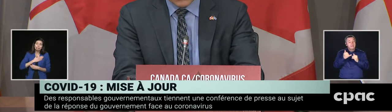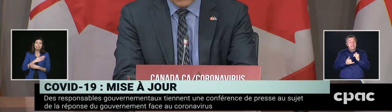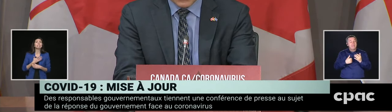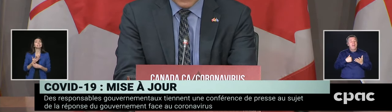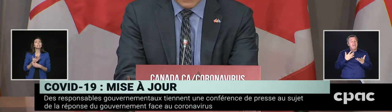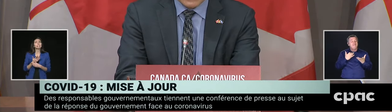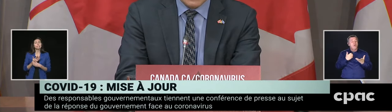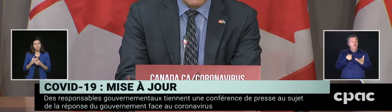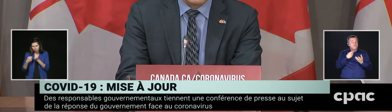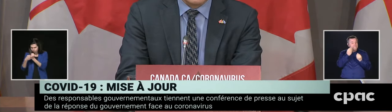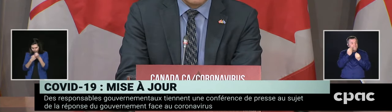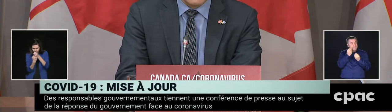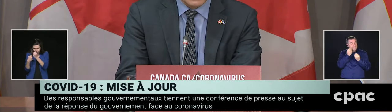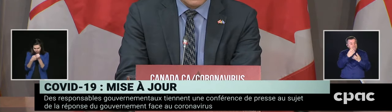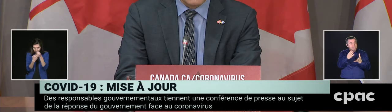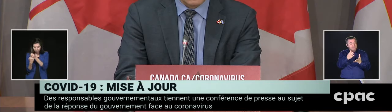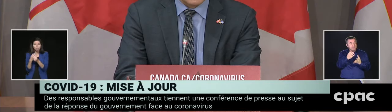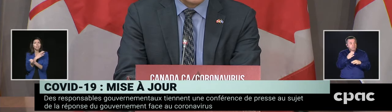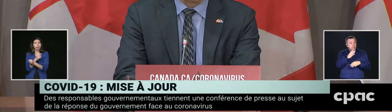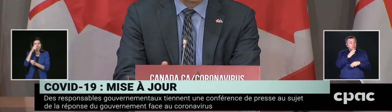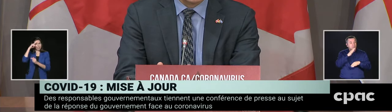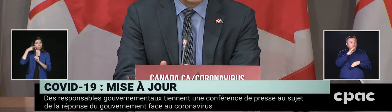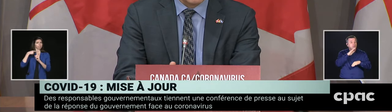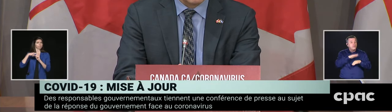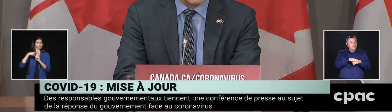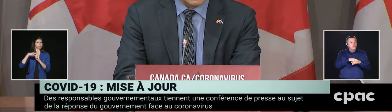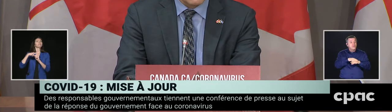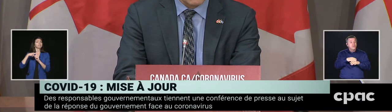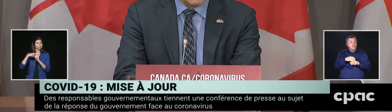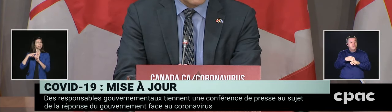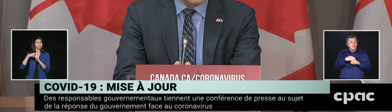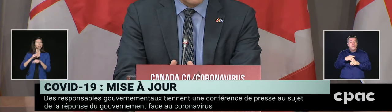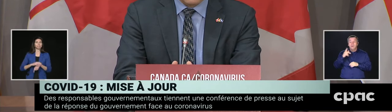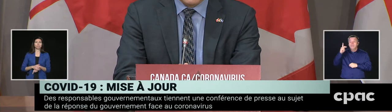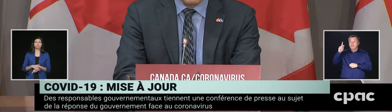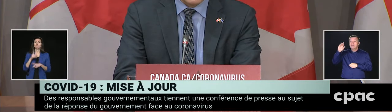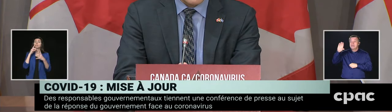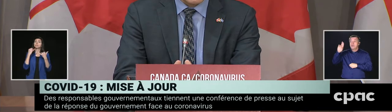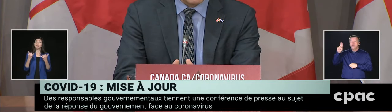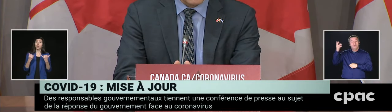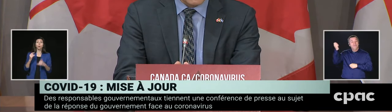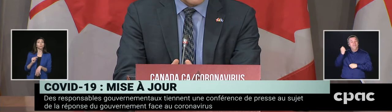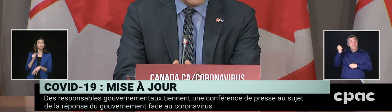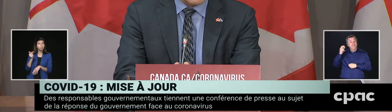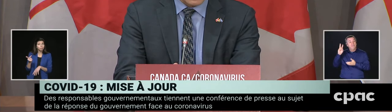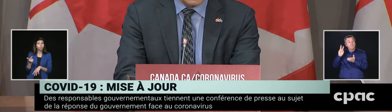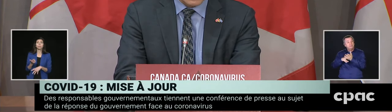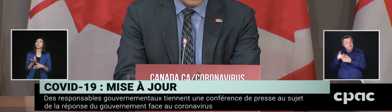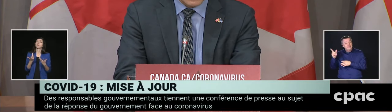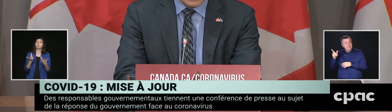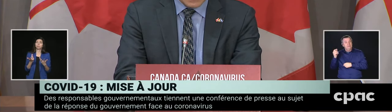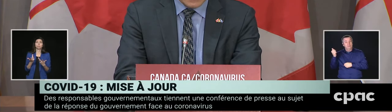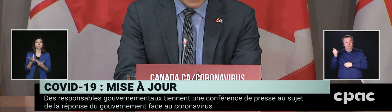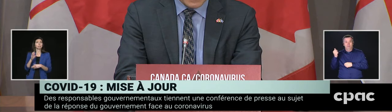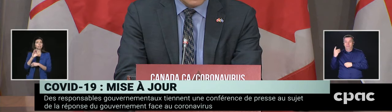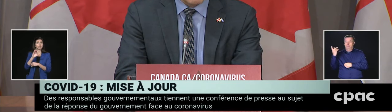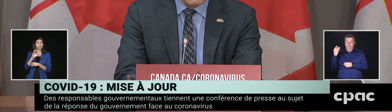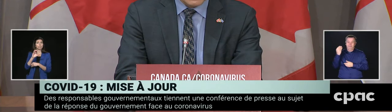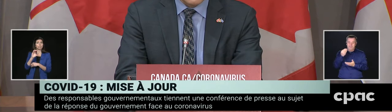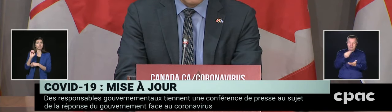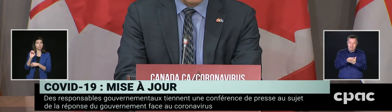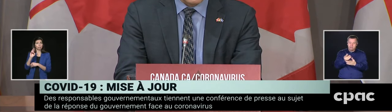jour sur la prestation canadienne d'urgence qui, comme nous le savons, fournit une aide absolument essentielle à